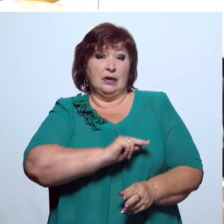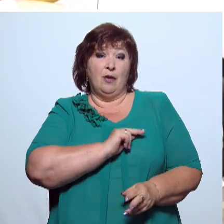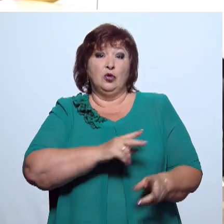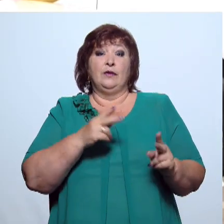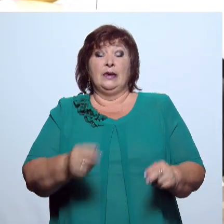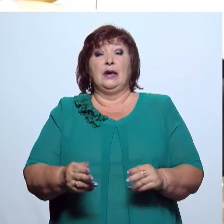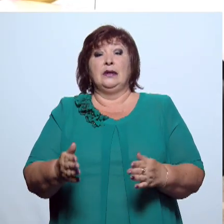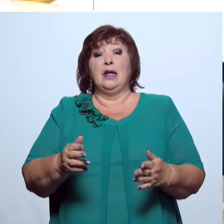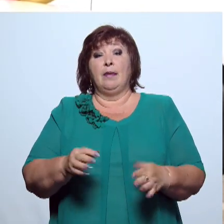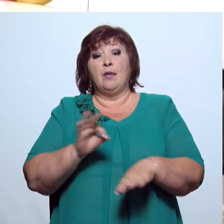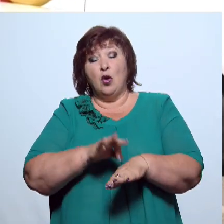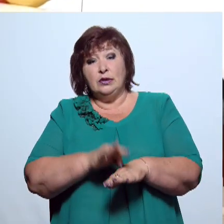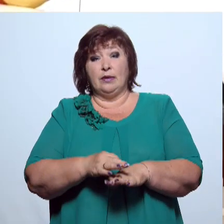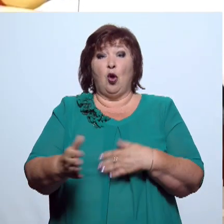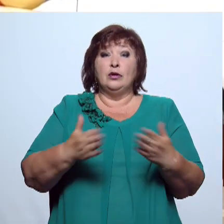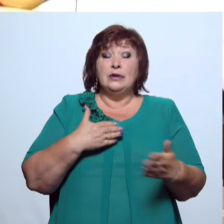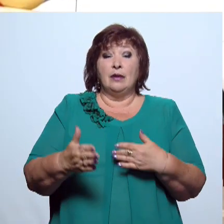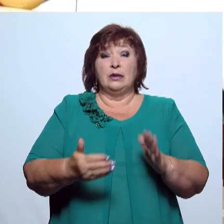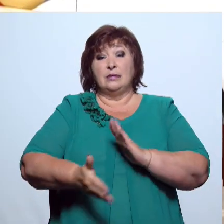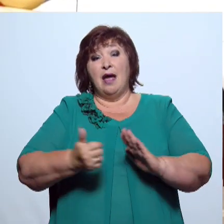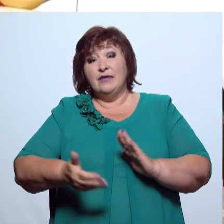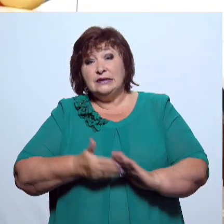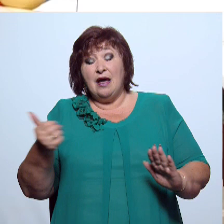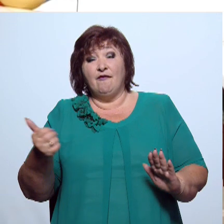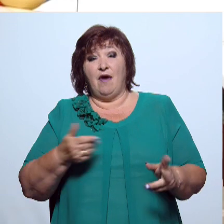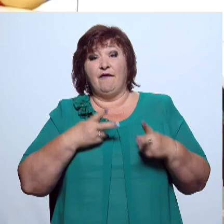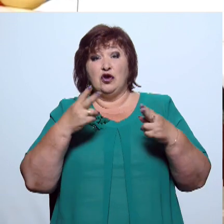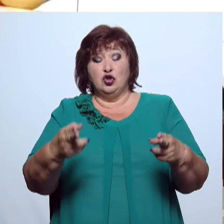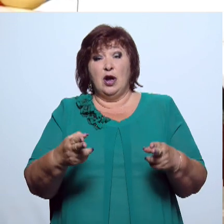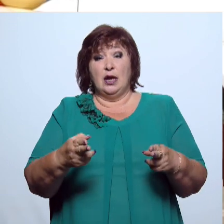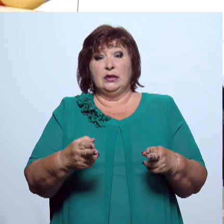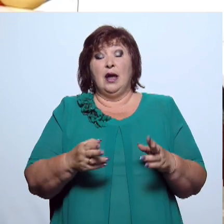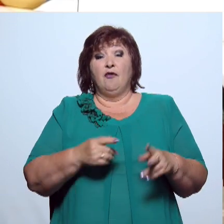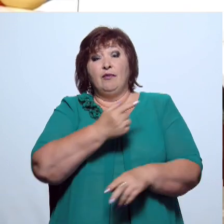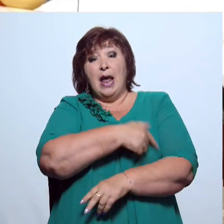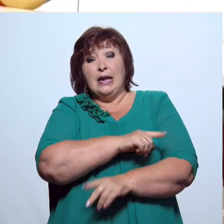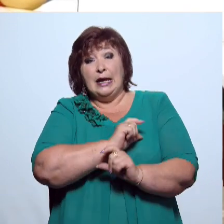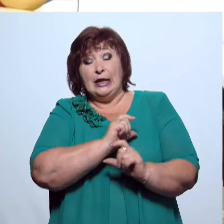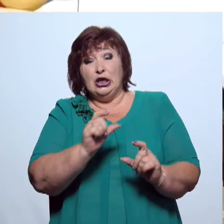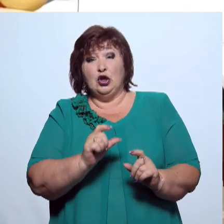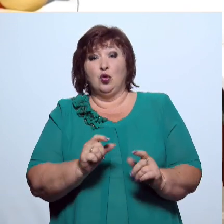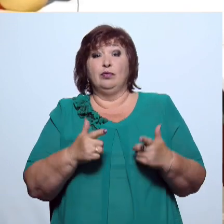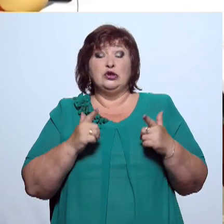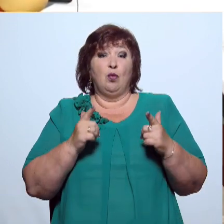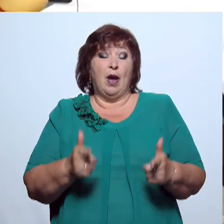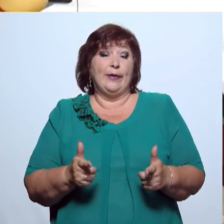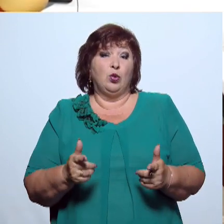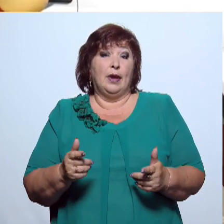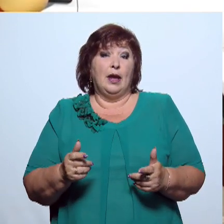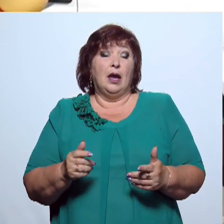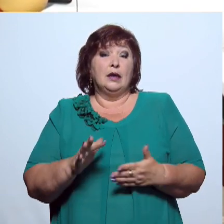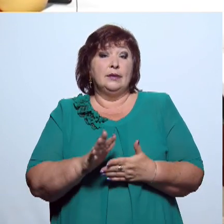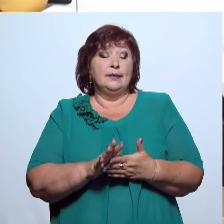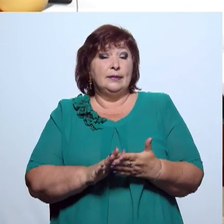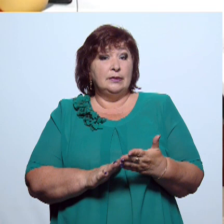выезжают, контактным выезжают, на вызова выезжают наши медицинские работники, которые поступают в вызова в поликлинику, поступают.